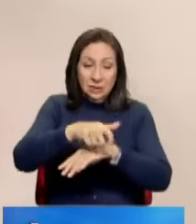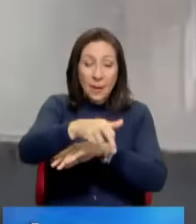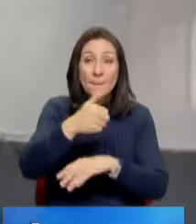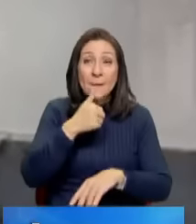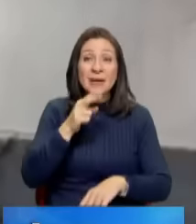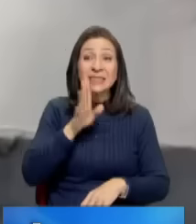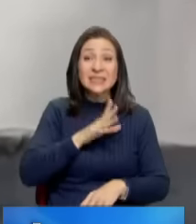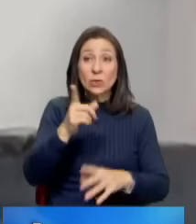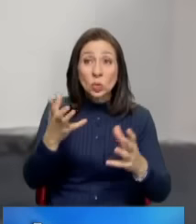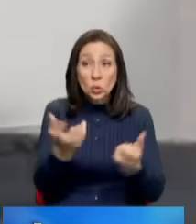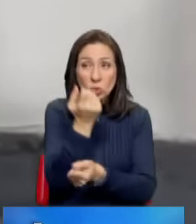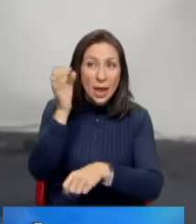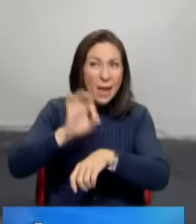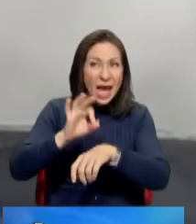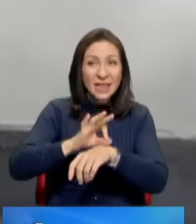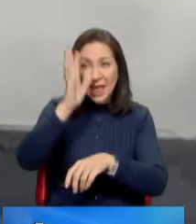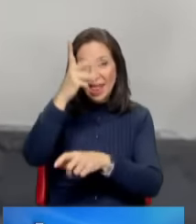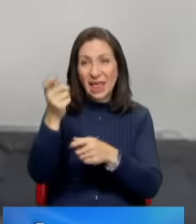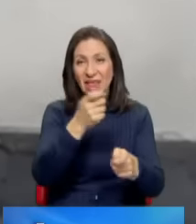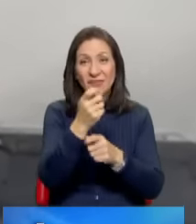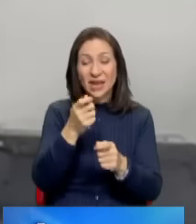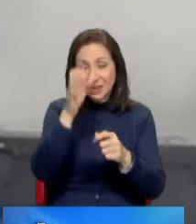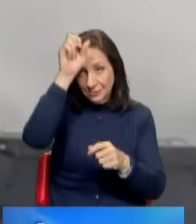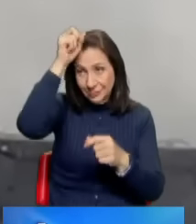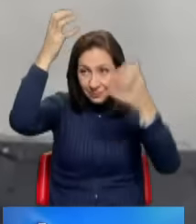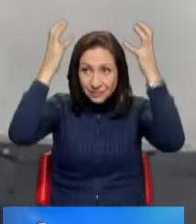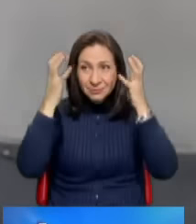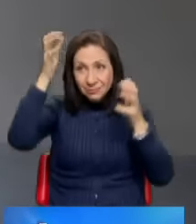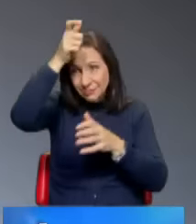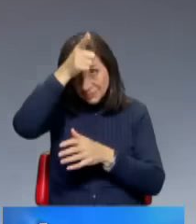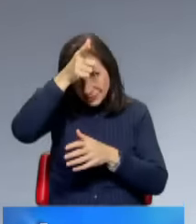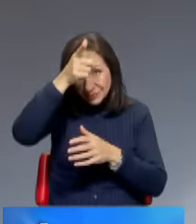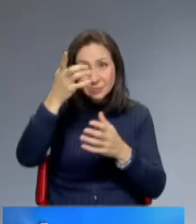Babayla kızlarının kurtarılışı itfaiye ekibinin kas kamerasına yansıdı.